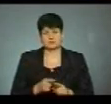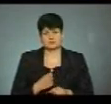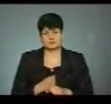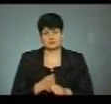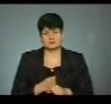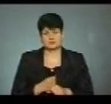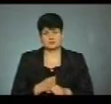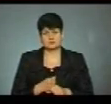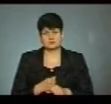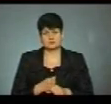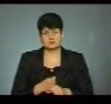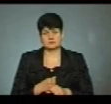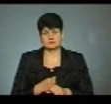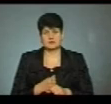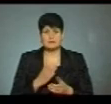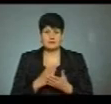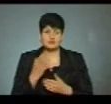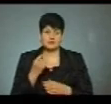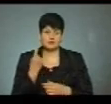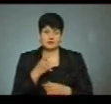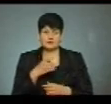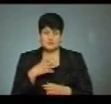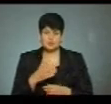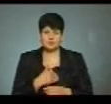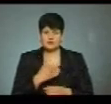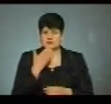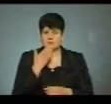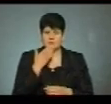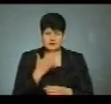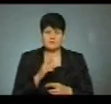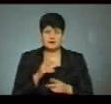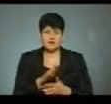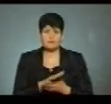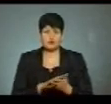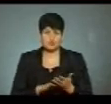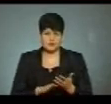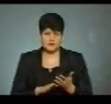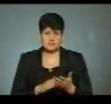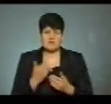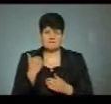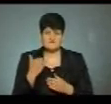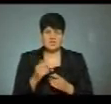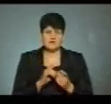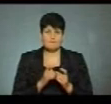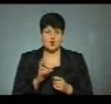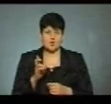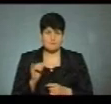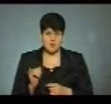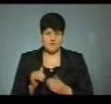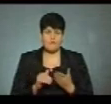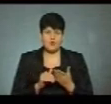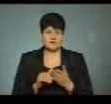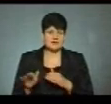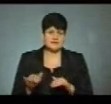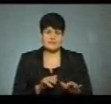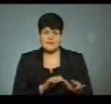файно жилося. Маємо ще хвилину до завершення ефіру. Ще хочу запитати, як продовжилася ваша боротьба у волонтерській